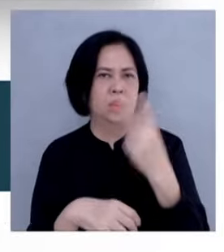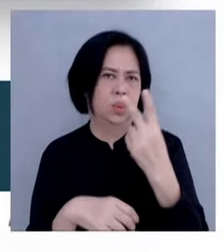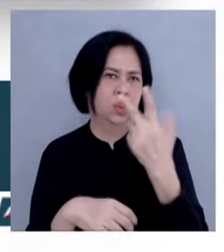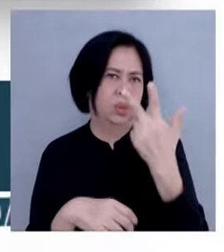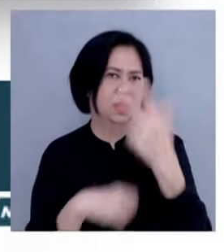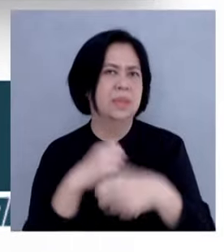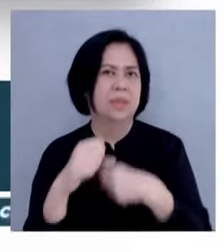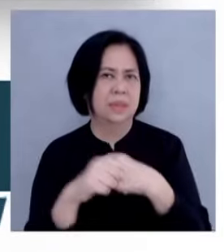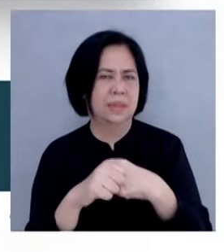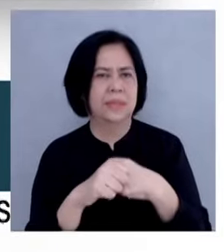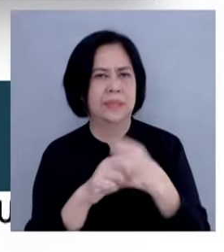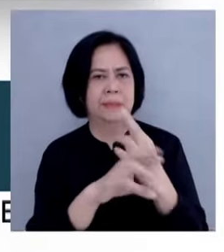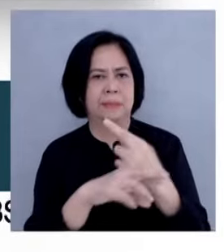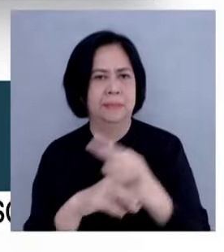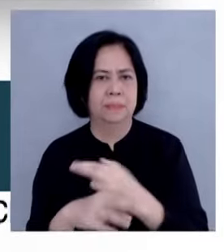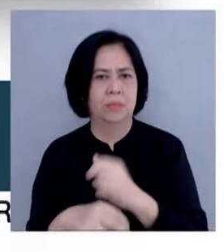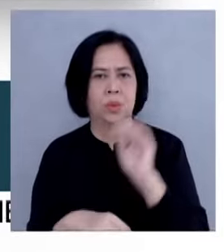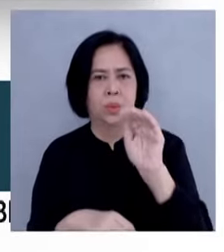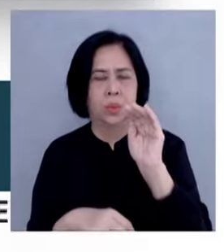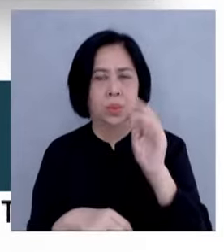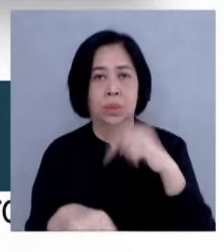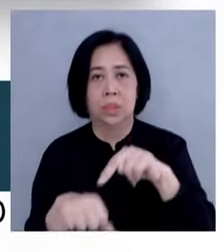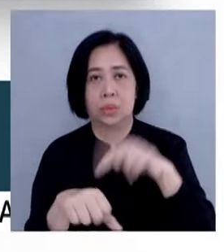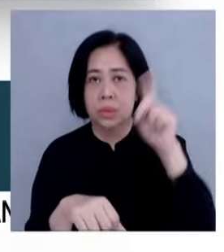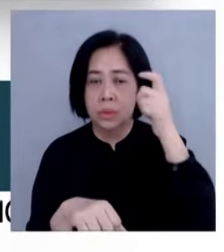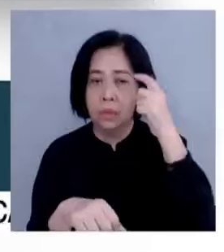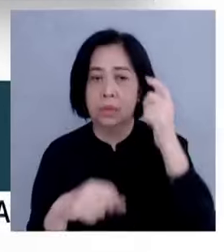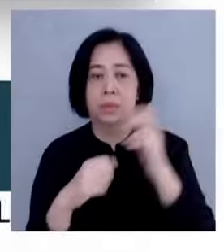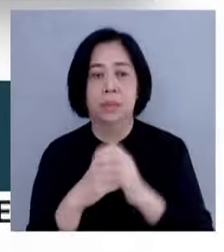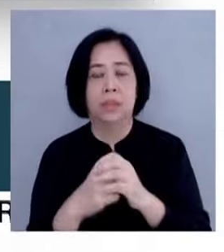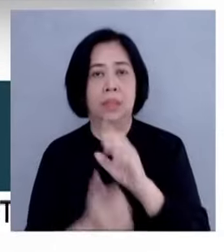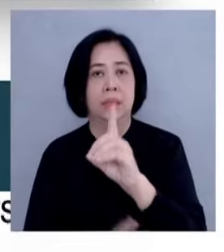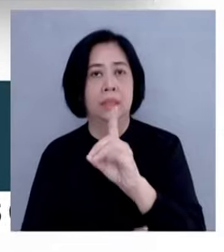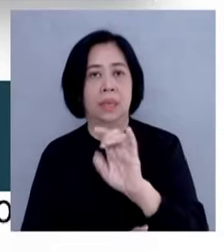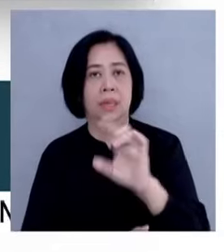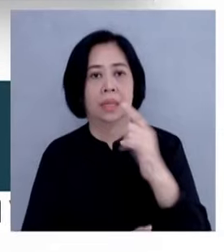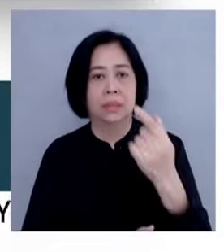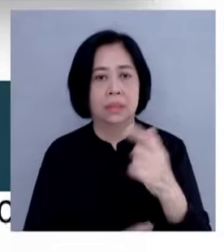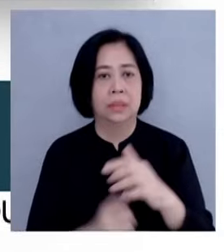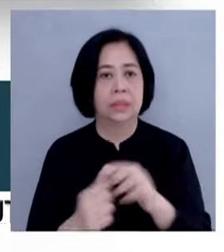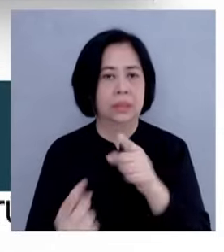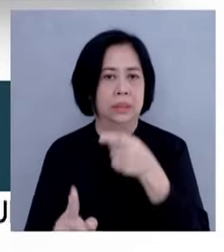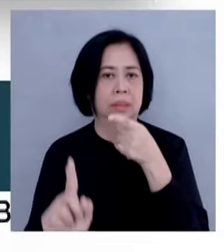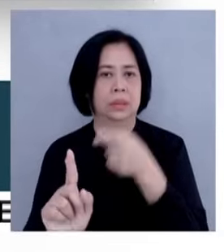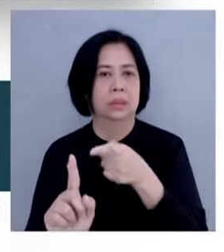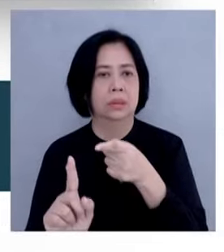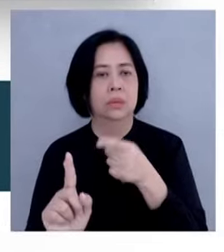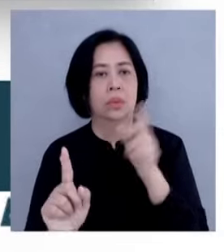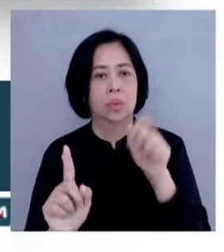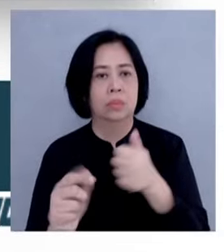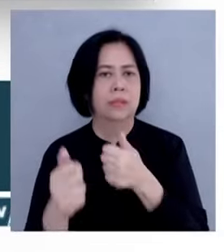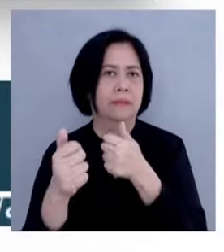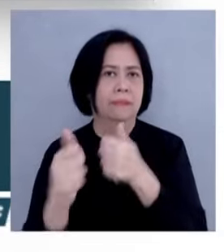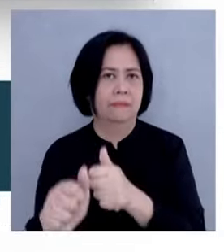taon dyan. Sa pagnanawagan na po ang national government, ang DILG in particular, dapat sundin